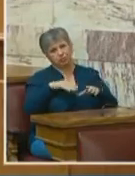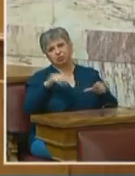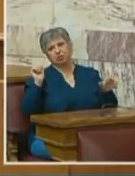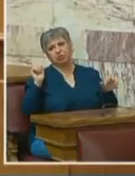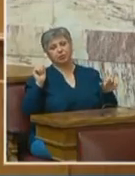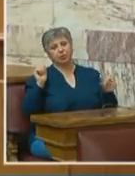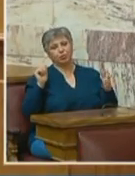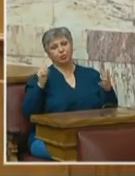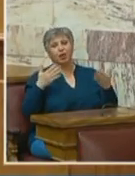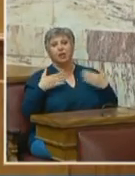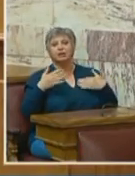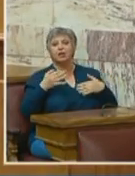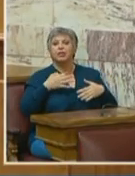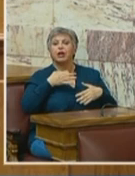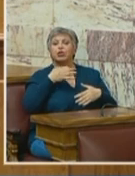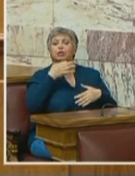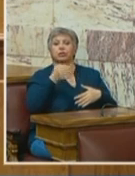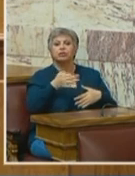φορά, να υπενθυμίσω.